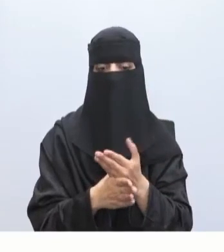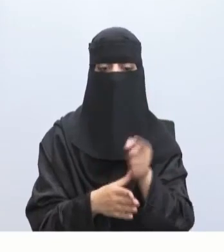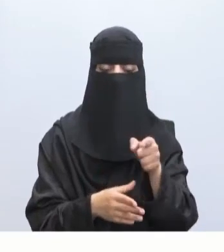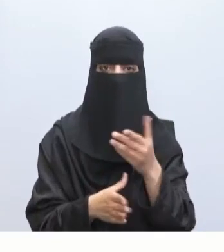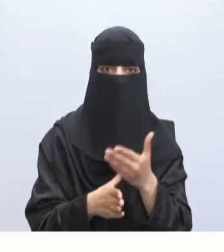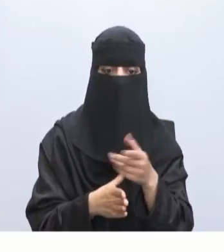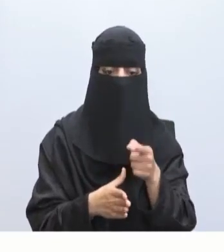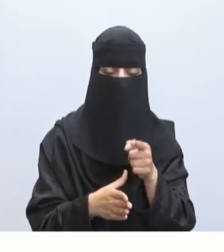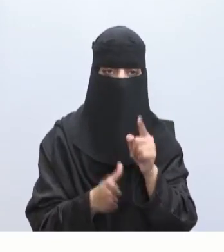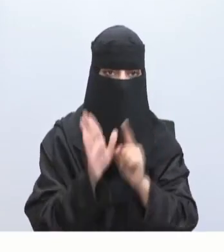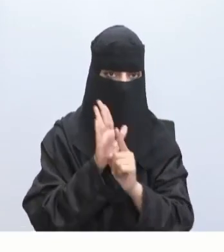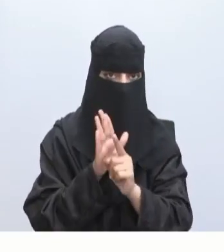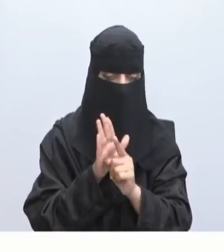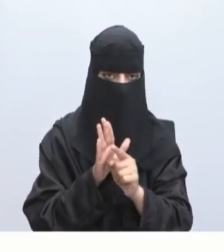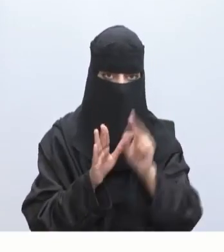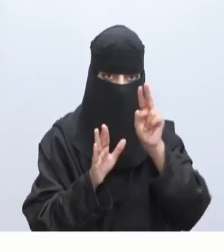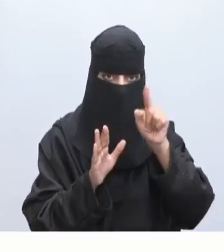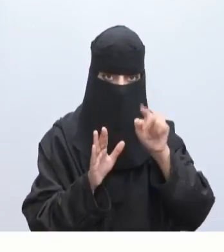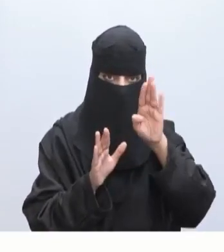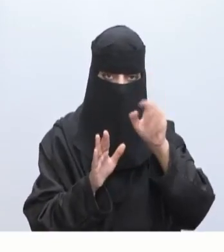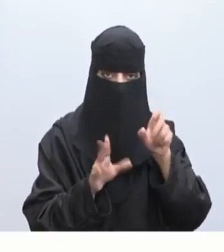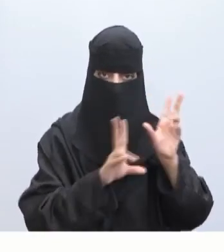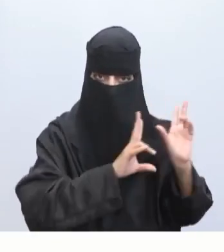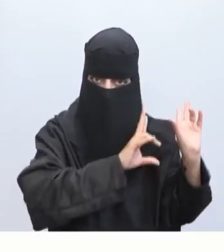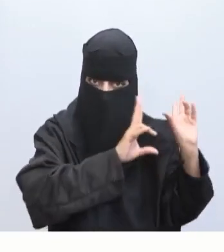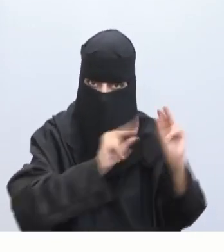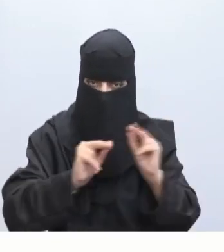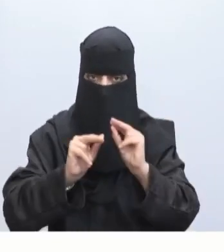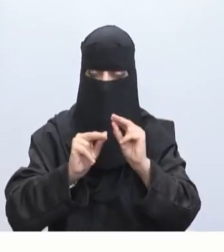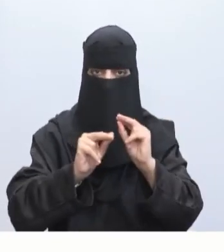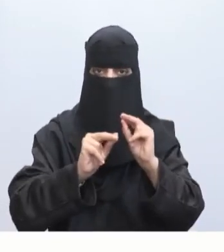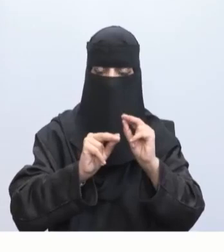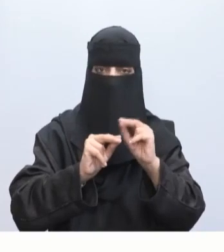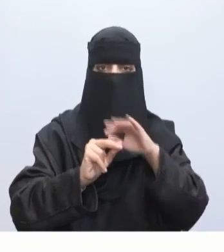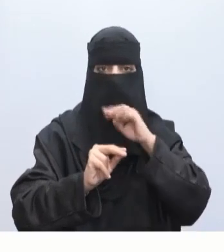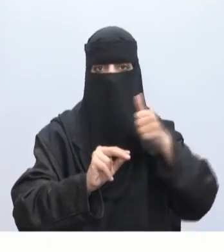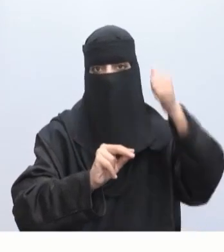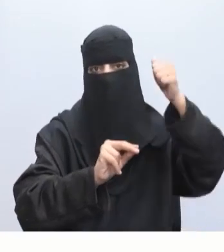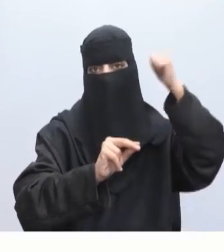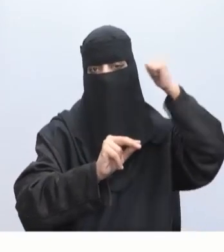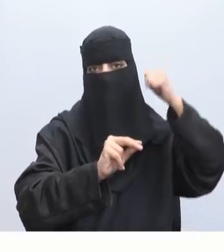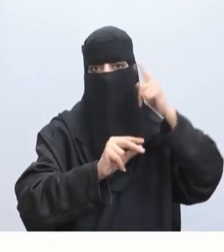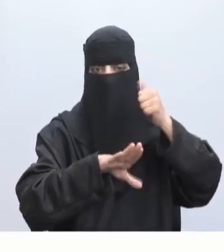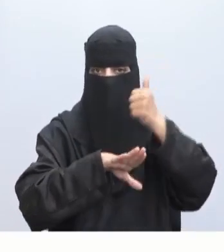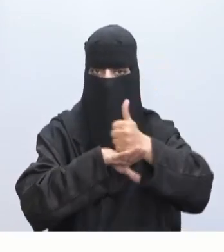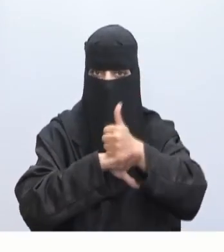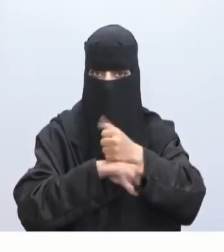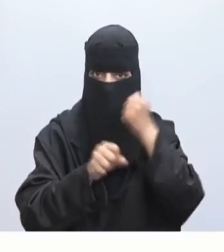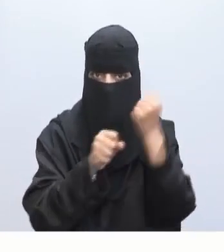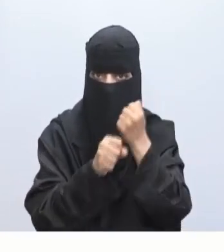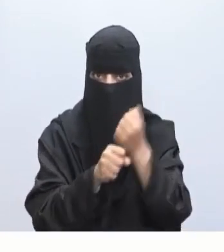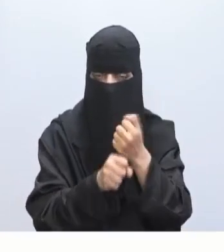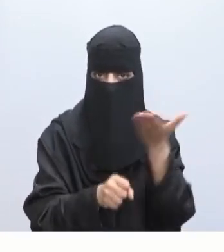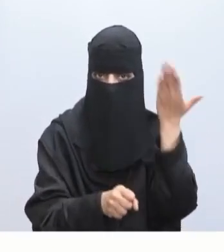تركي بن عبد الله بن محمد بن سعود سار على نهج اسلافه لان الاساس الذي قامت